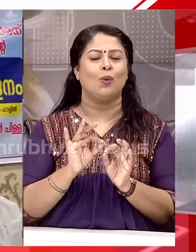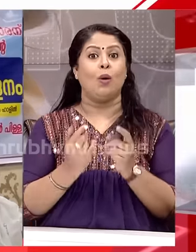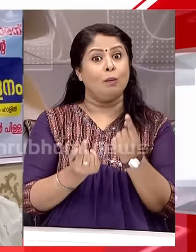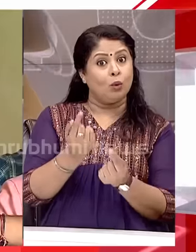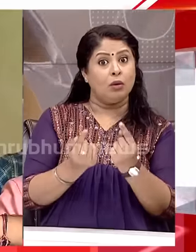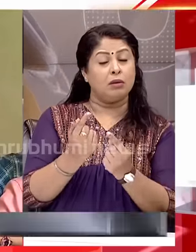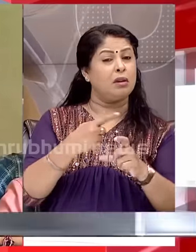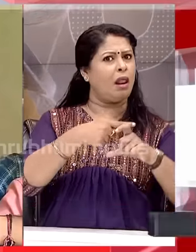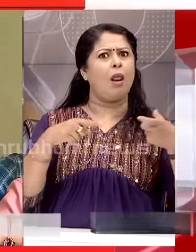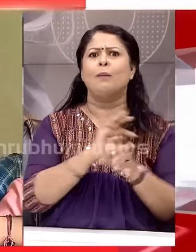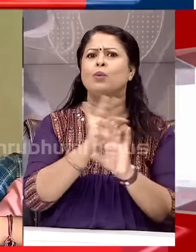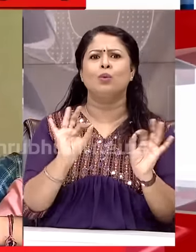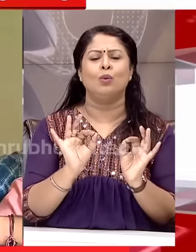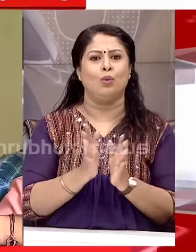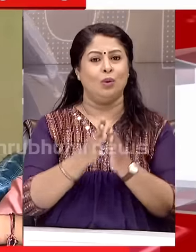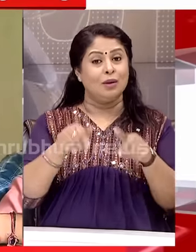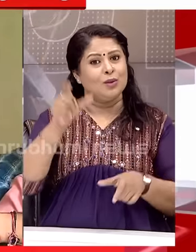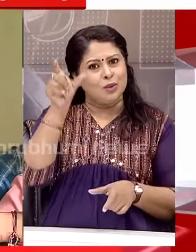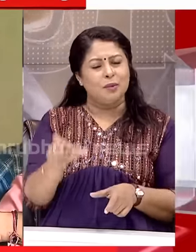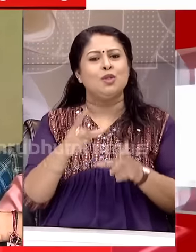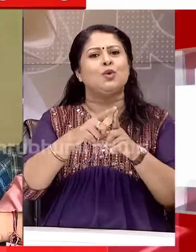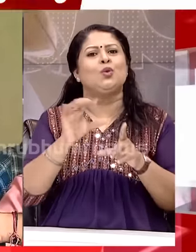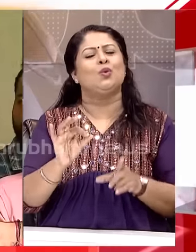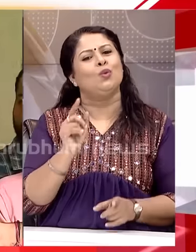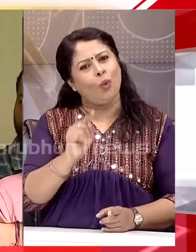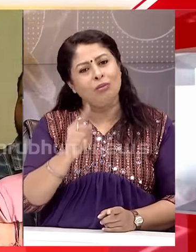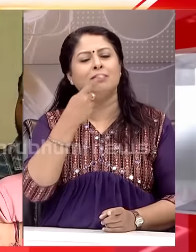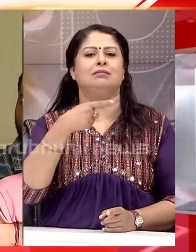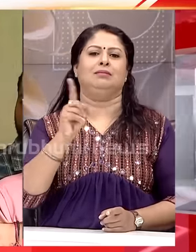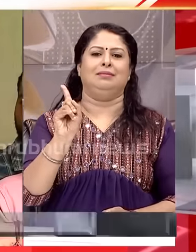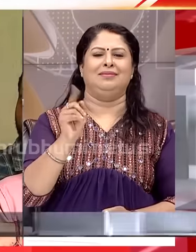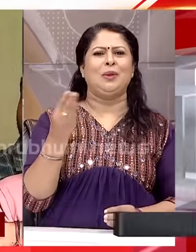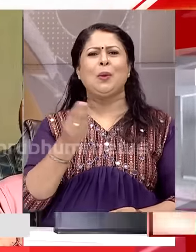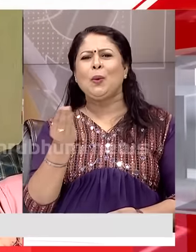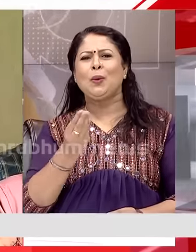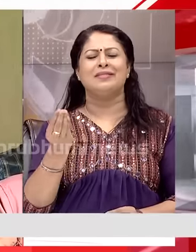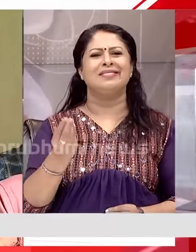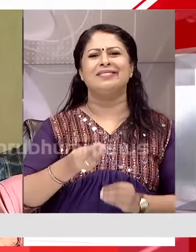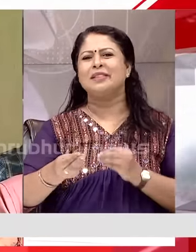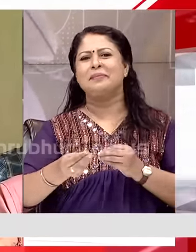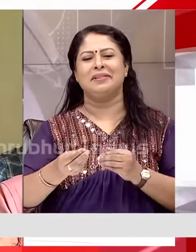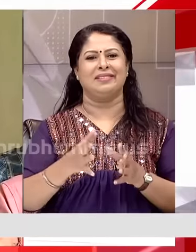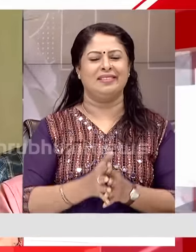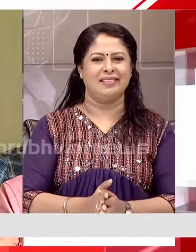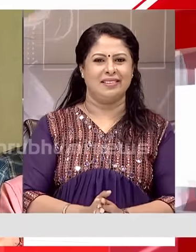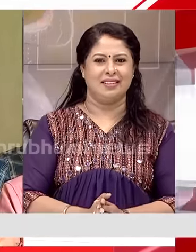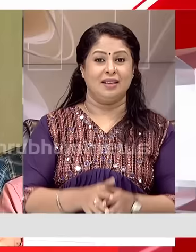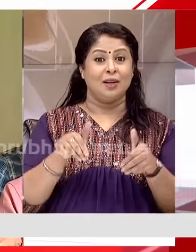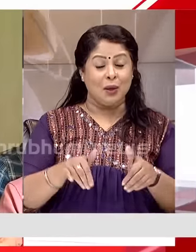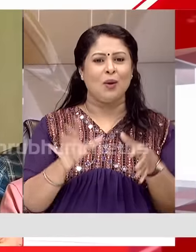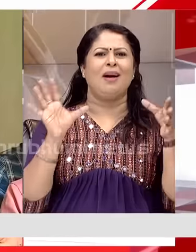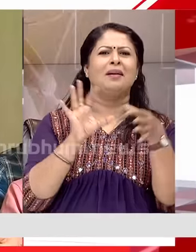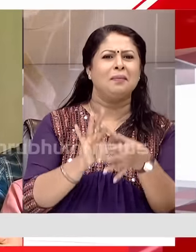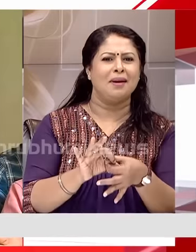ശത്രുവല്ല. അദ്ദേഹം ചെയ്യുന്ന ഒരു കാര്യം ഇപ്പം ശരിയല്ല. പക്ഷേ അടുത്ത കാലത്ത് മുഴുവൻ ട്രാക്ക് തെറ്റിയിട്ടാണ് സഞ്ചരിക്കുന്നത്. അതിൻ്റെ